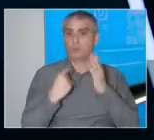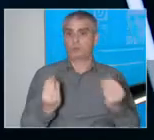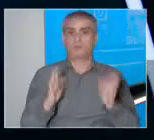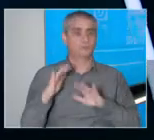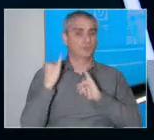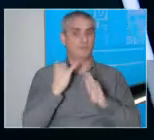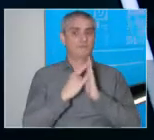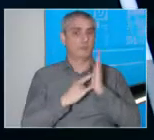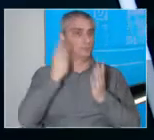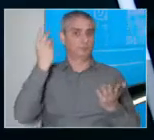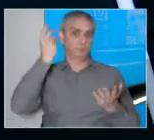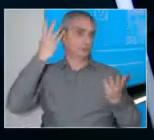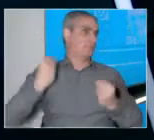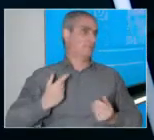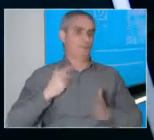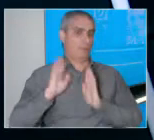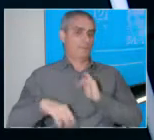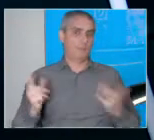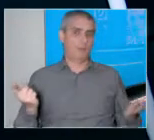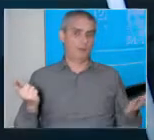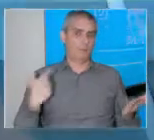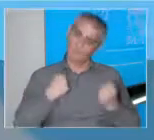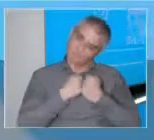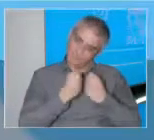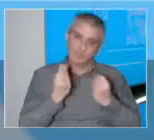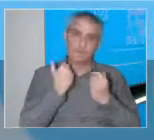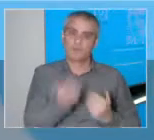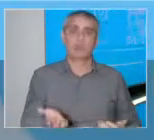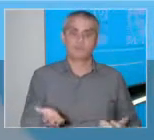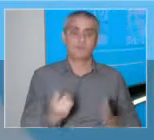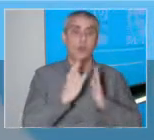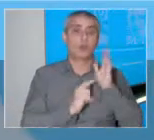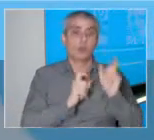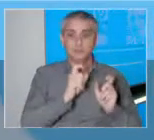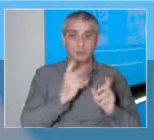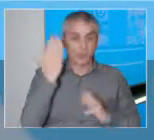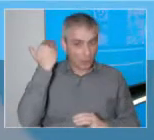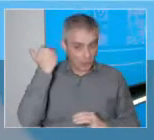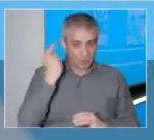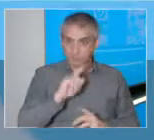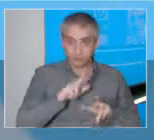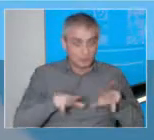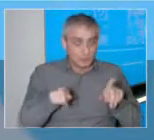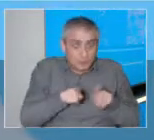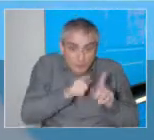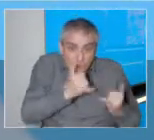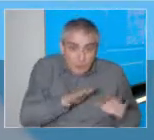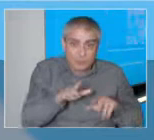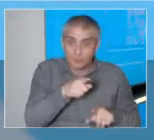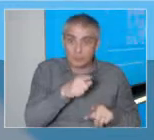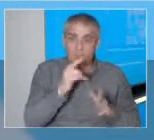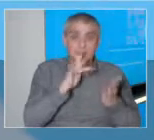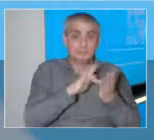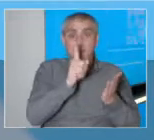שהממשלה מביאה חוקים סתמים טובים, אנחנו לא מפילים אותם. אנחנו נאבקים בדברים הרעים. חוק האזרחות במתכונת הקודמת שלו, בסיטואציה הזו, שהממשלה הזו